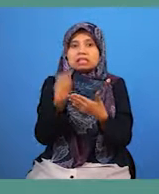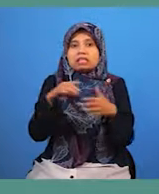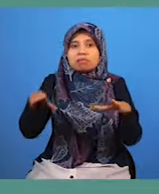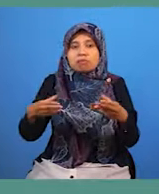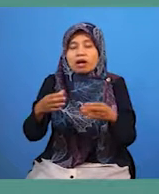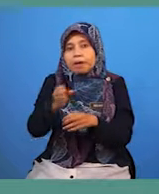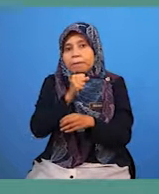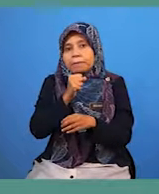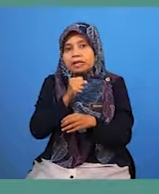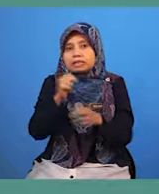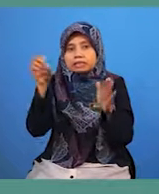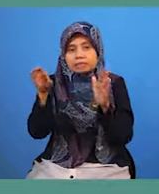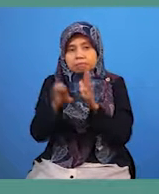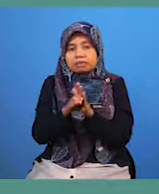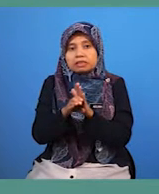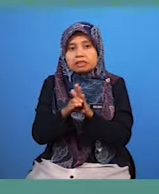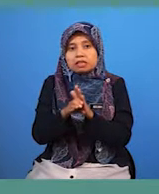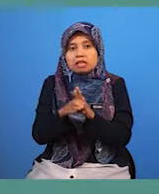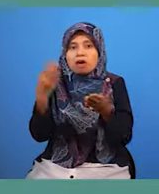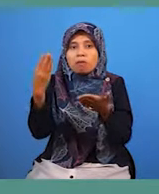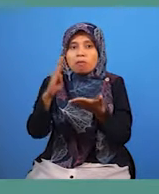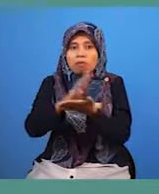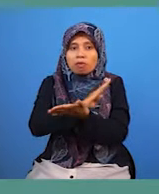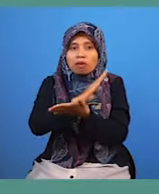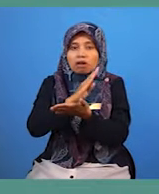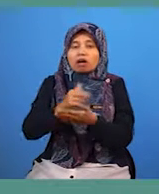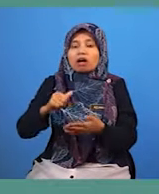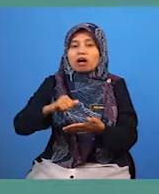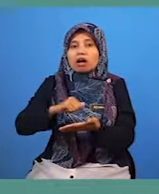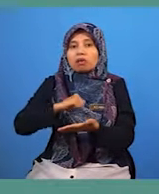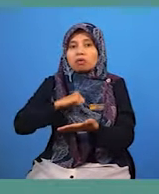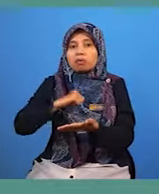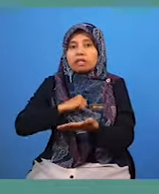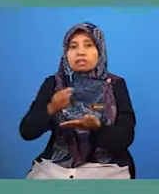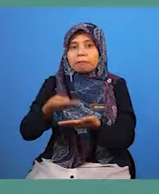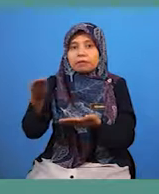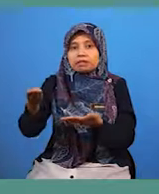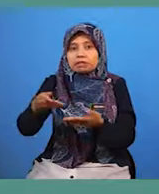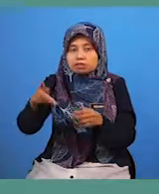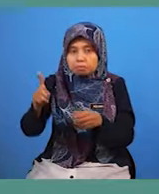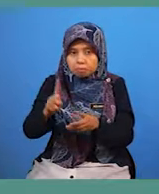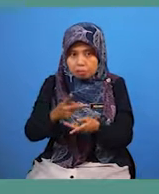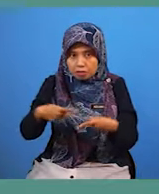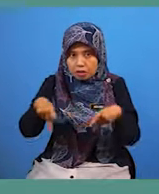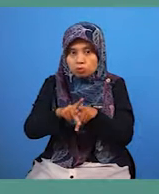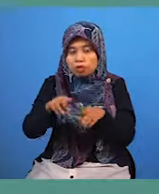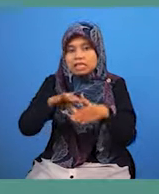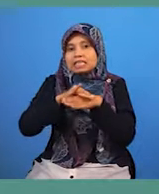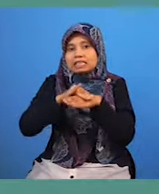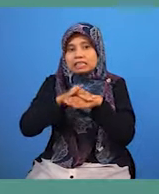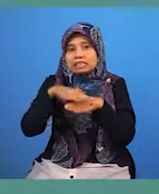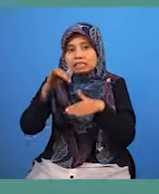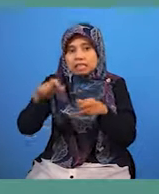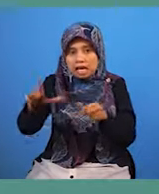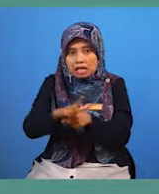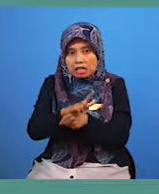kita selesai mengambil sampel tersebut. Borang akuan penyerahan perlu diisi dengan lengkap mengikut